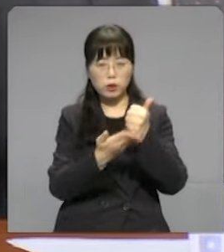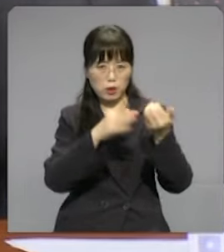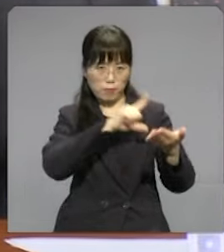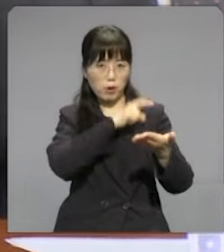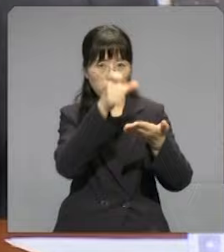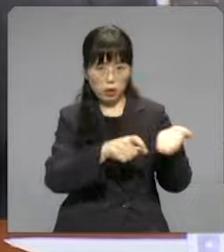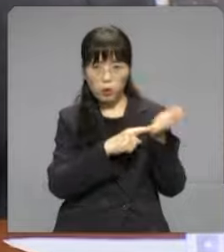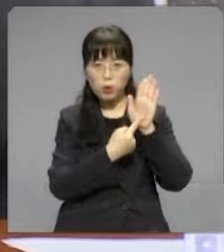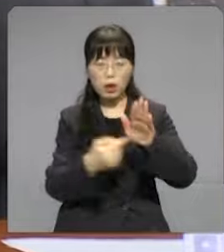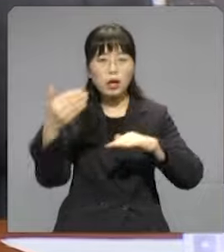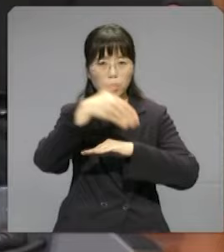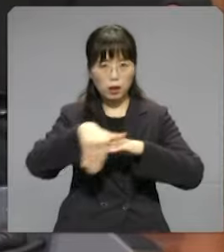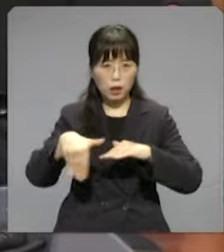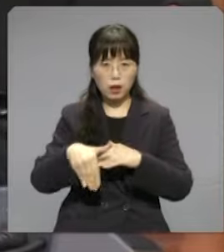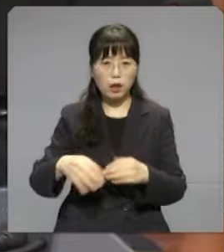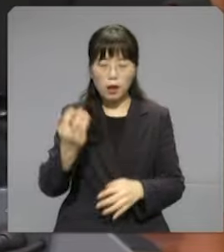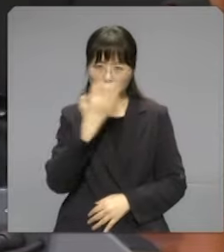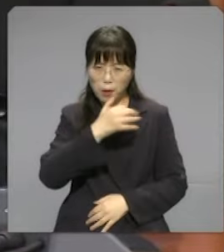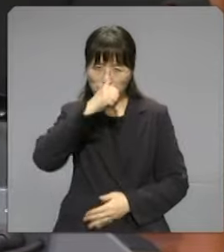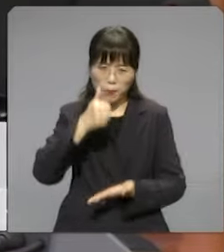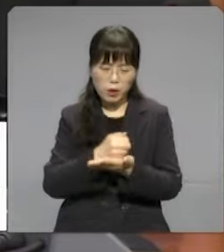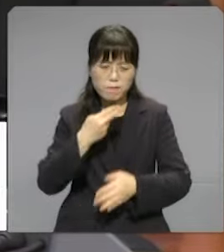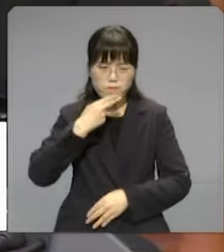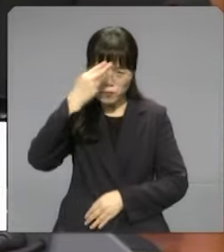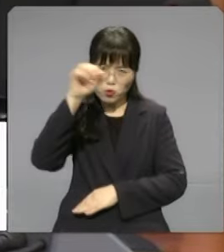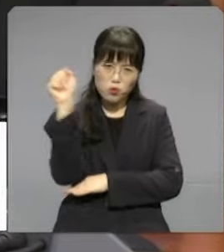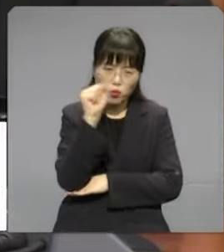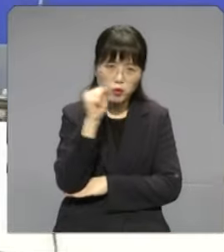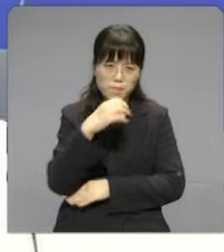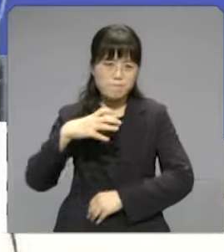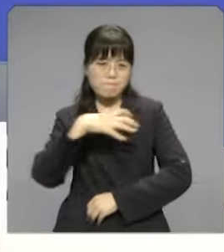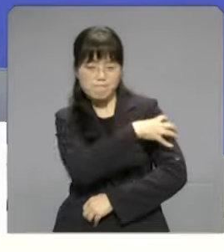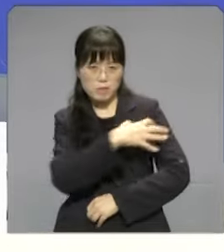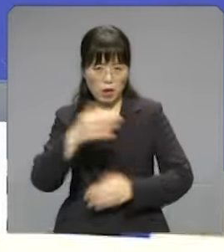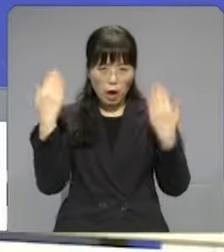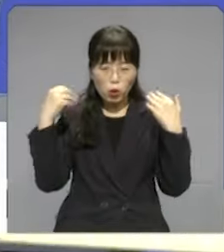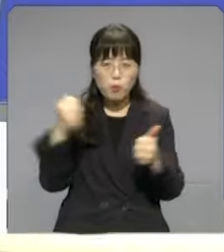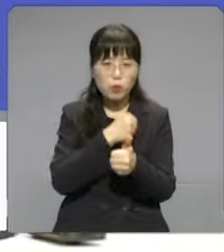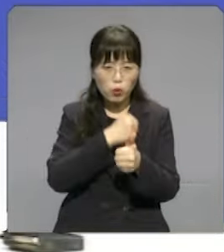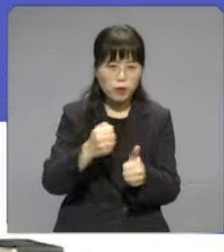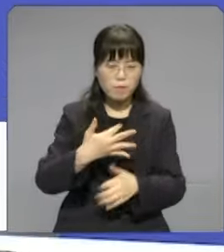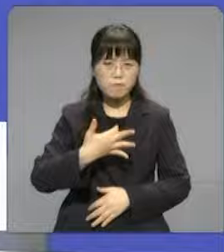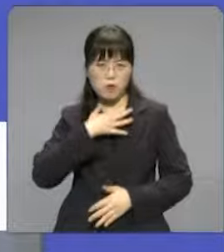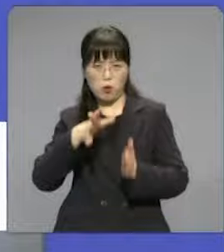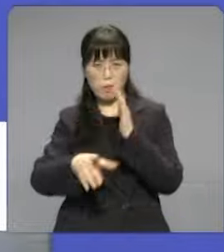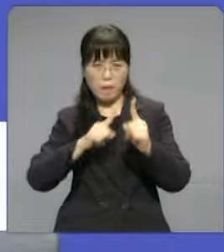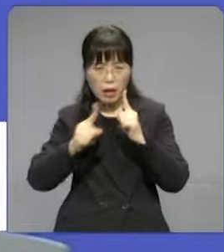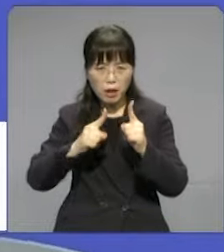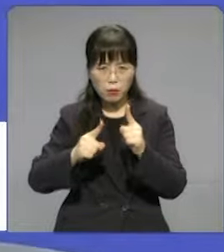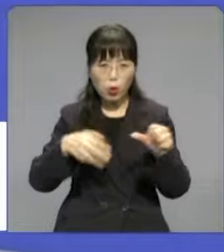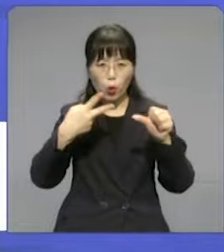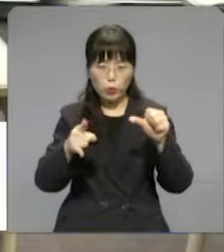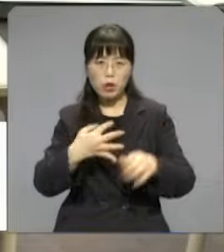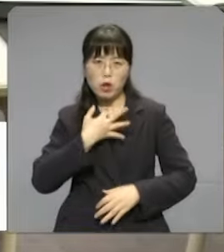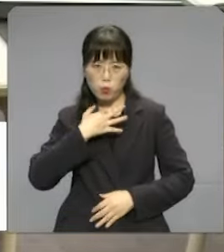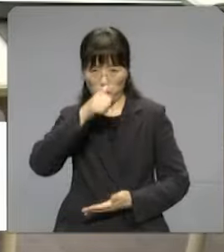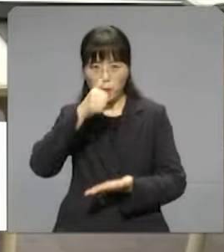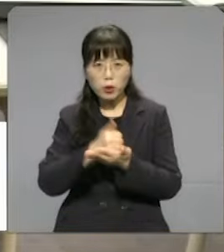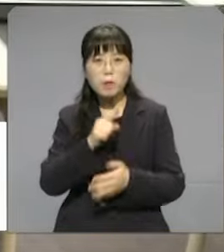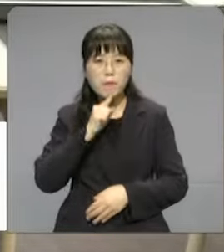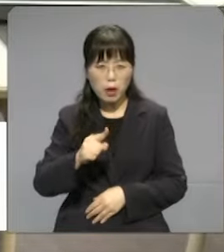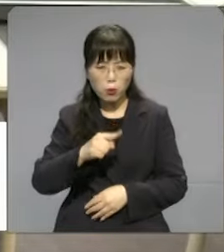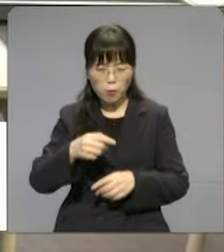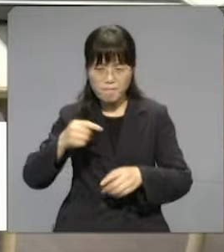보입니다. 성범죄와 음주운전, 갑질, 학교폭력, 증오 발언을 5대 혐오 범죄로 규정해